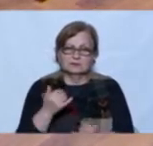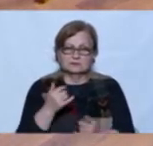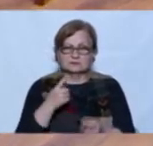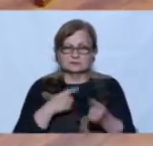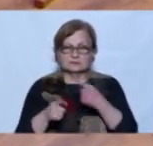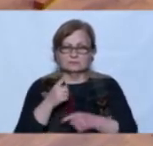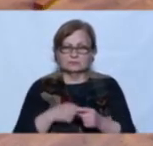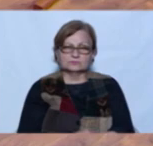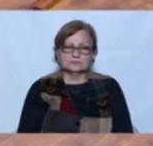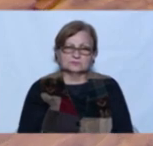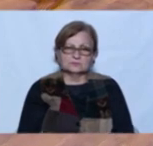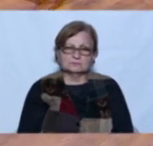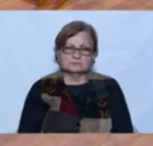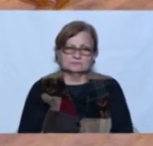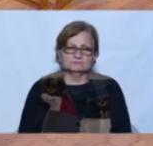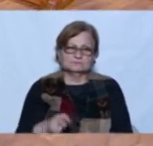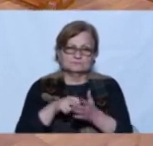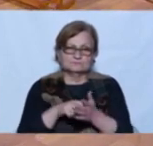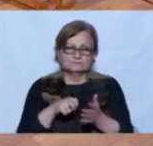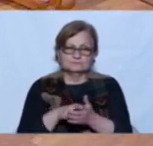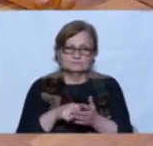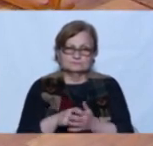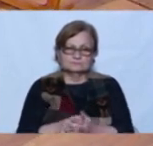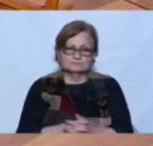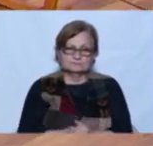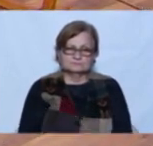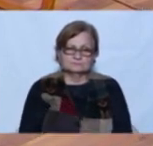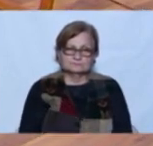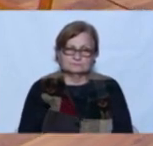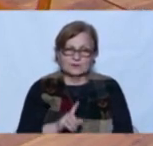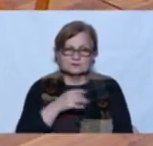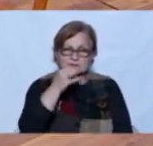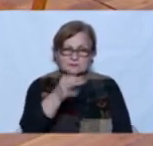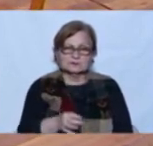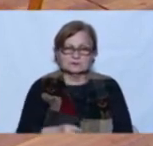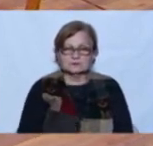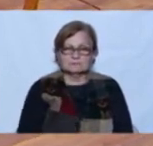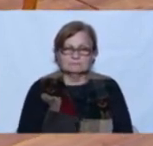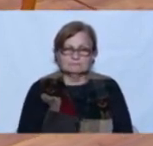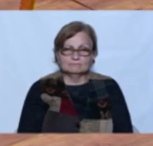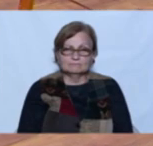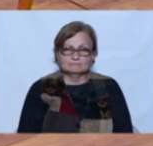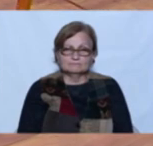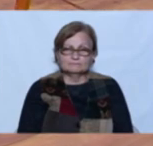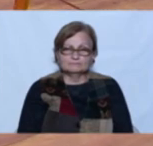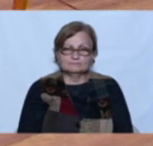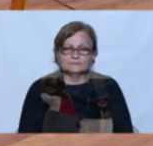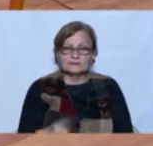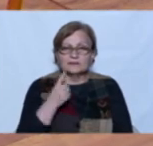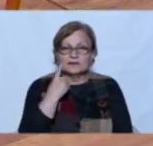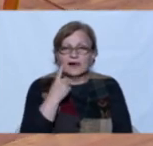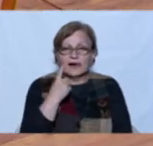ჩვენ წერილს, რომელიც წეღან ვახსენე და უკვე გითხარით კიდეც, რომ ერთი